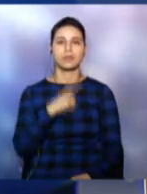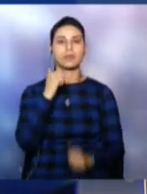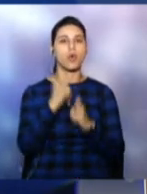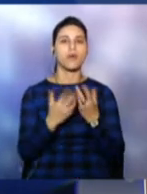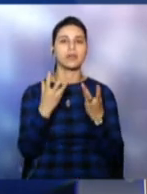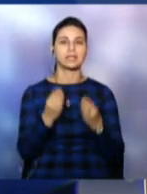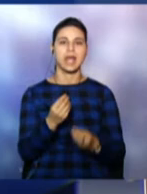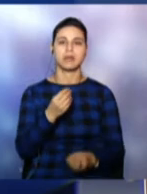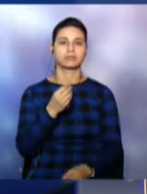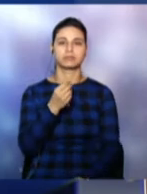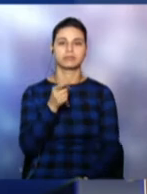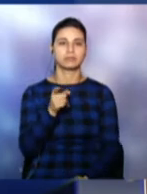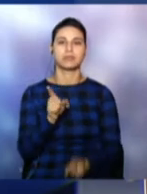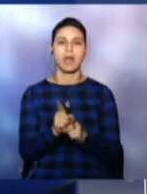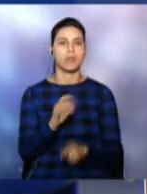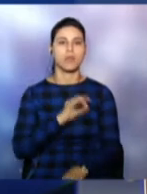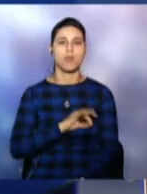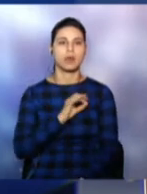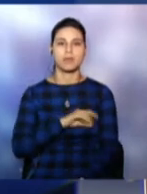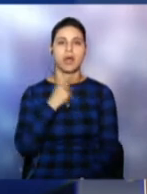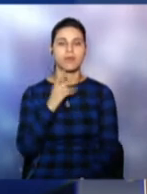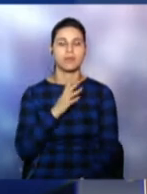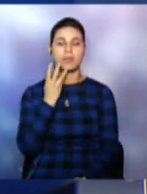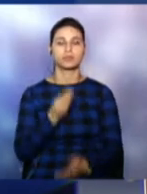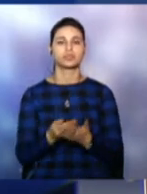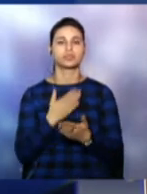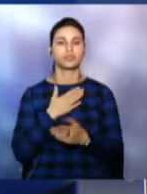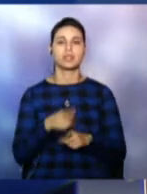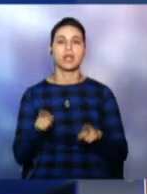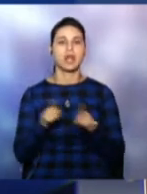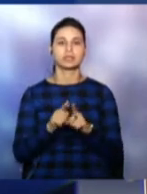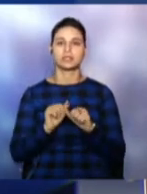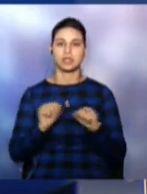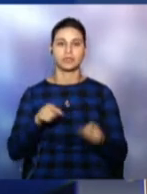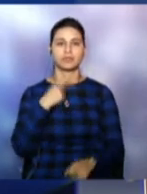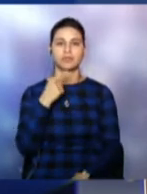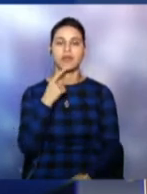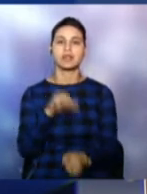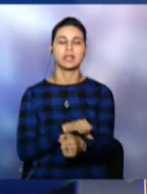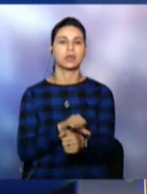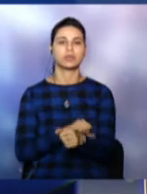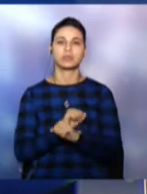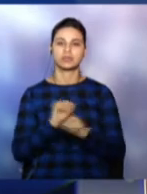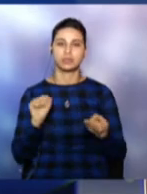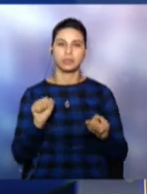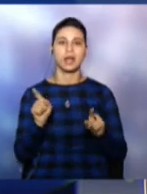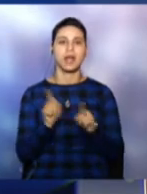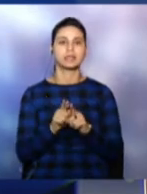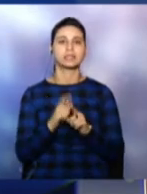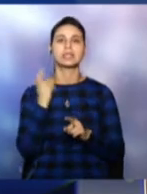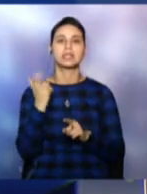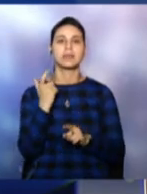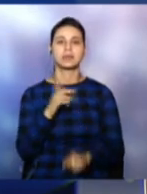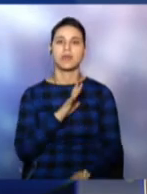ყოველდღიური მოხმარების დოზად ანუ ჩვენ ასეთი ნება არ დაგვირთავს არც ნარკოტიკულ ნივთიერებებზე ასეთი ნება რთვა